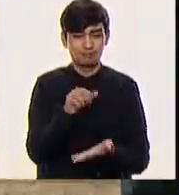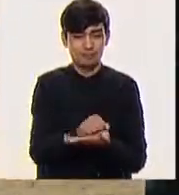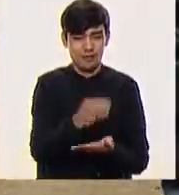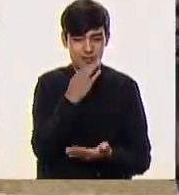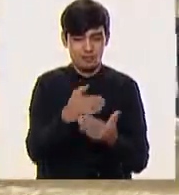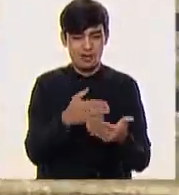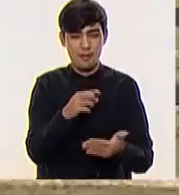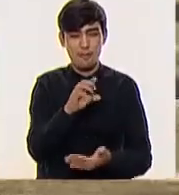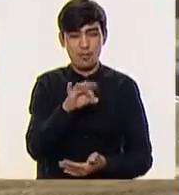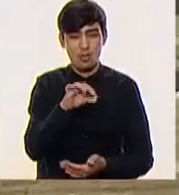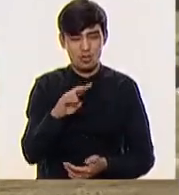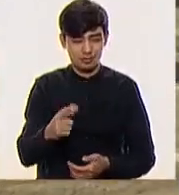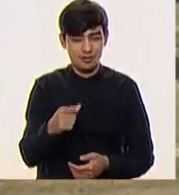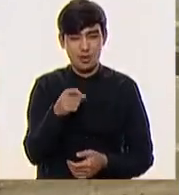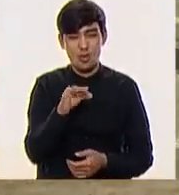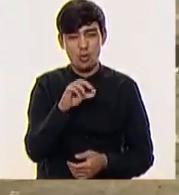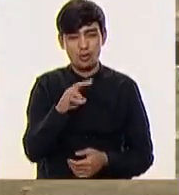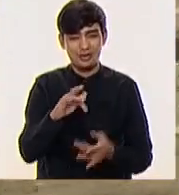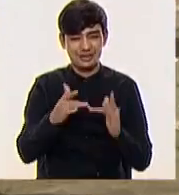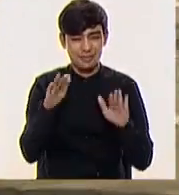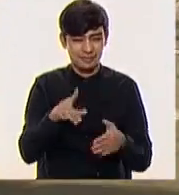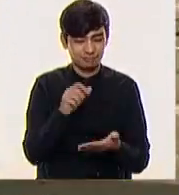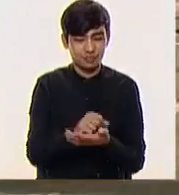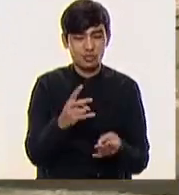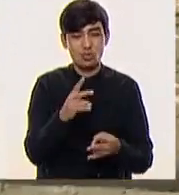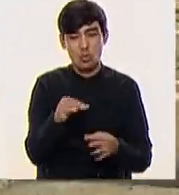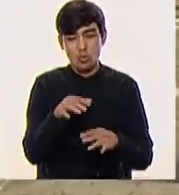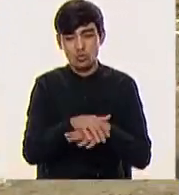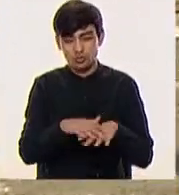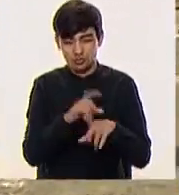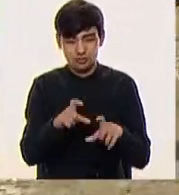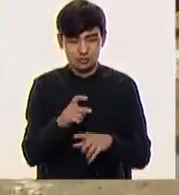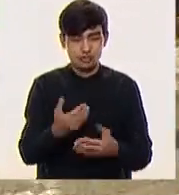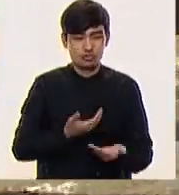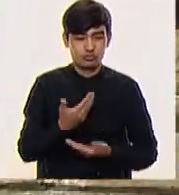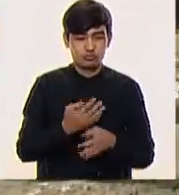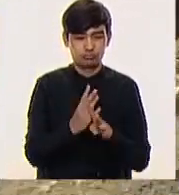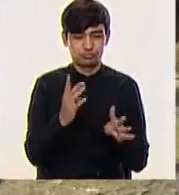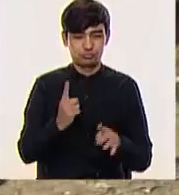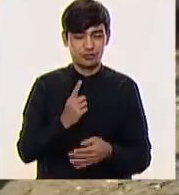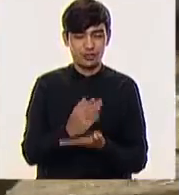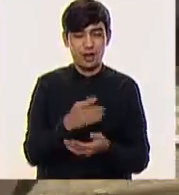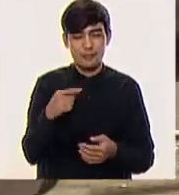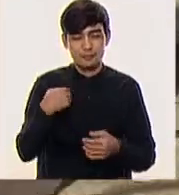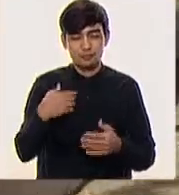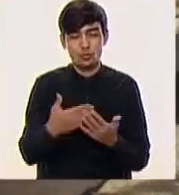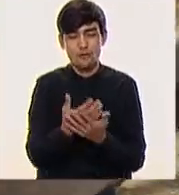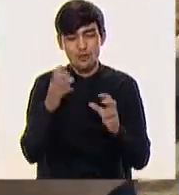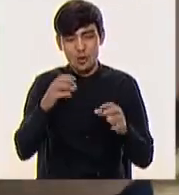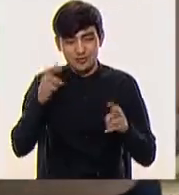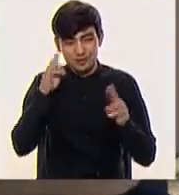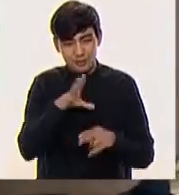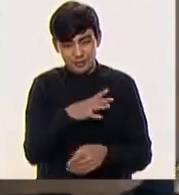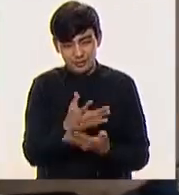В очередь нужно было вставать онлайн. Но граждане по-прежнему стоят в живой очереди. Некоторые не знали о новых правилах, а